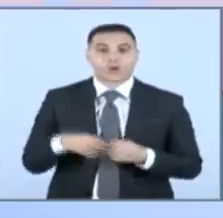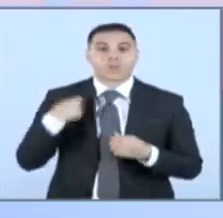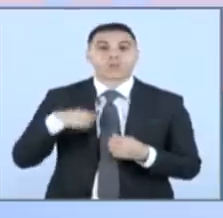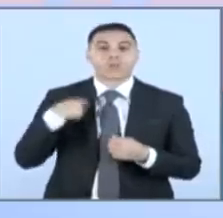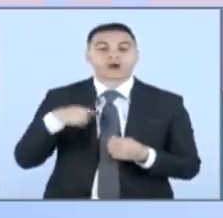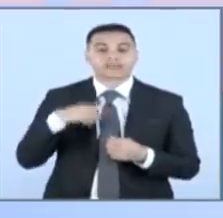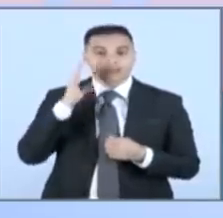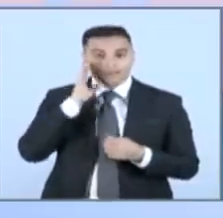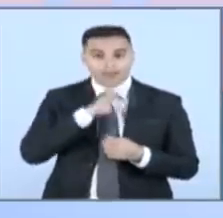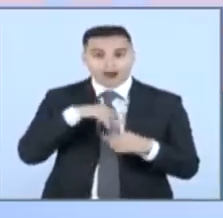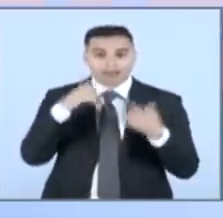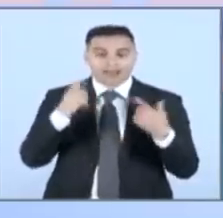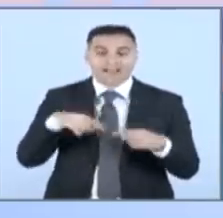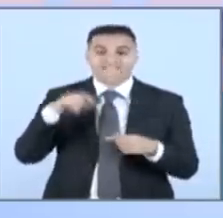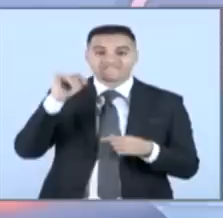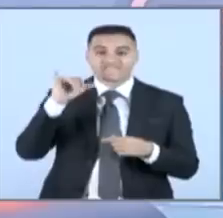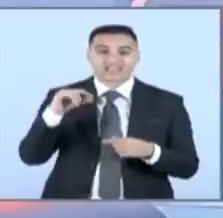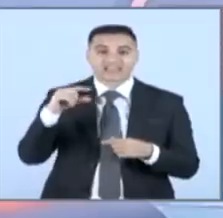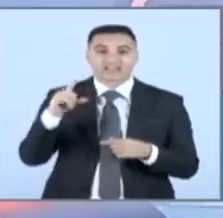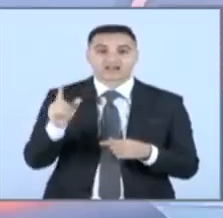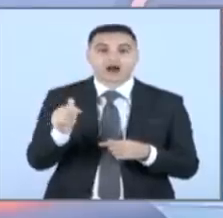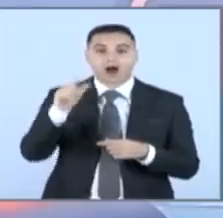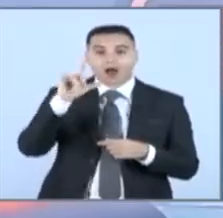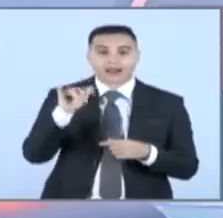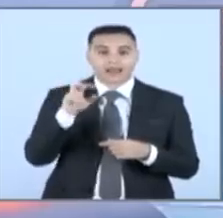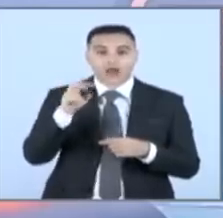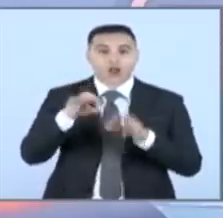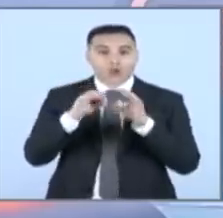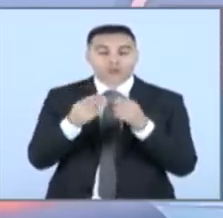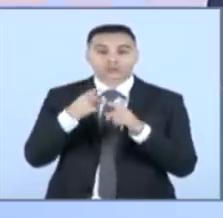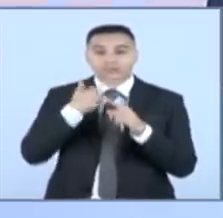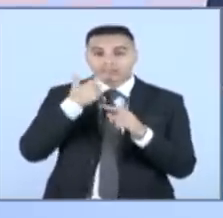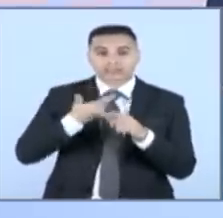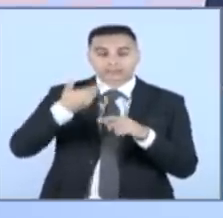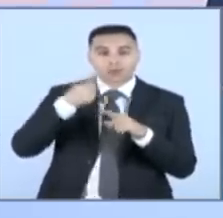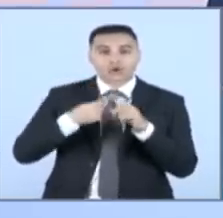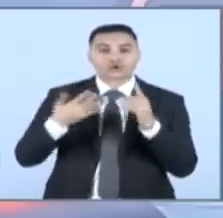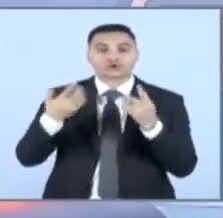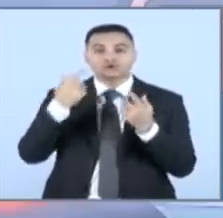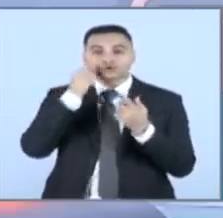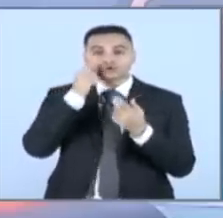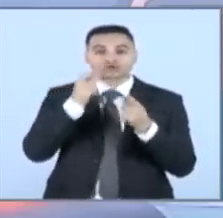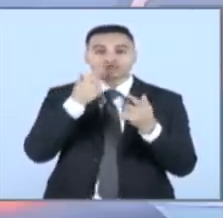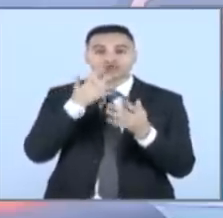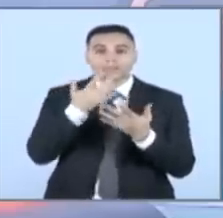الوزيرة الفيدرالية للأسرة وكبار السن وشؤون الشباب.